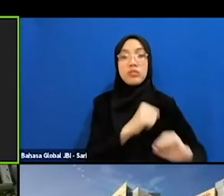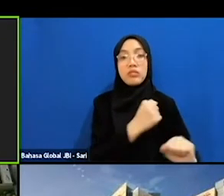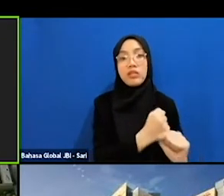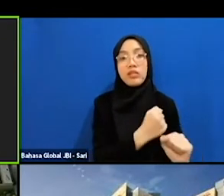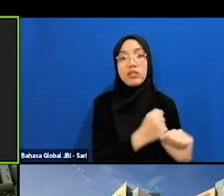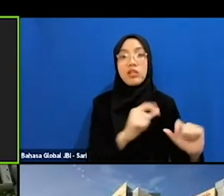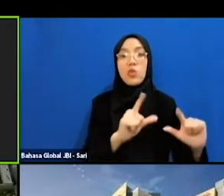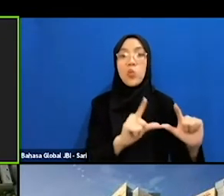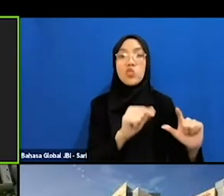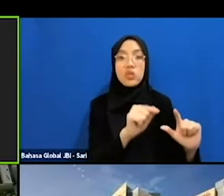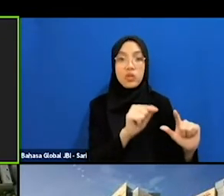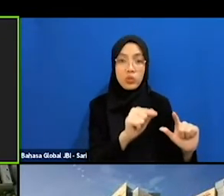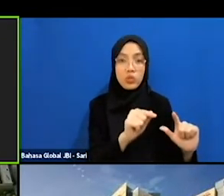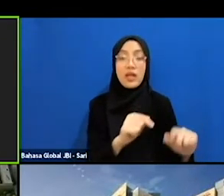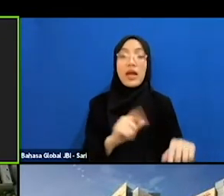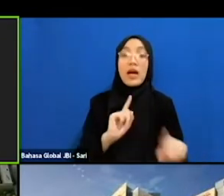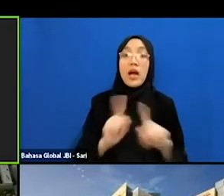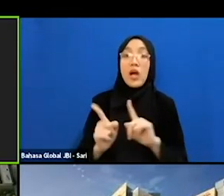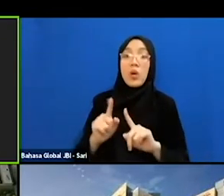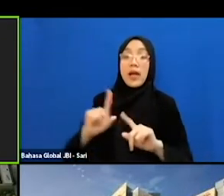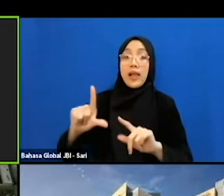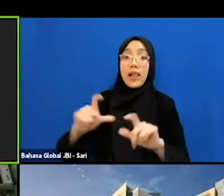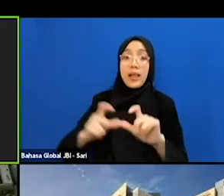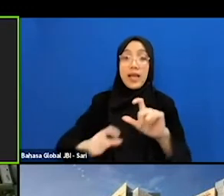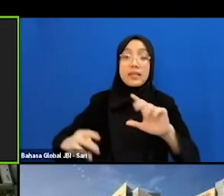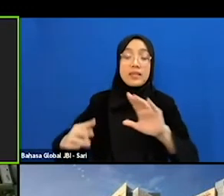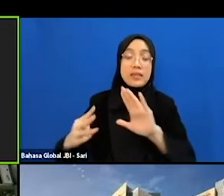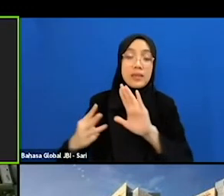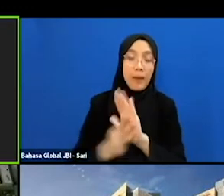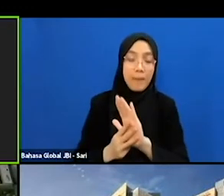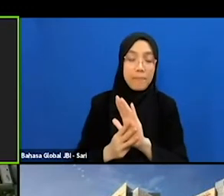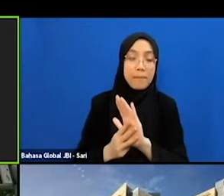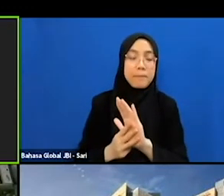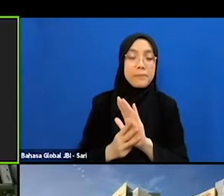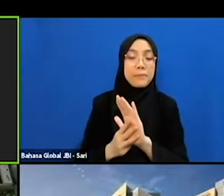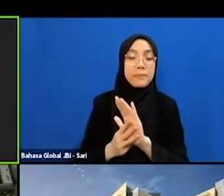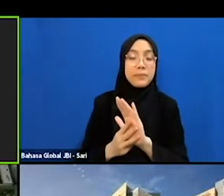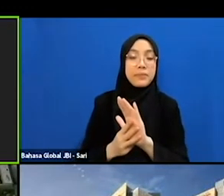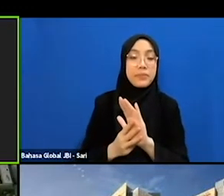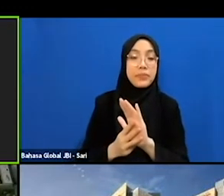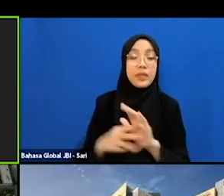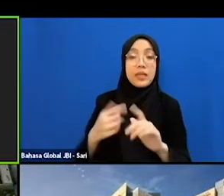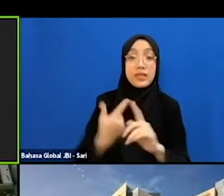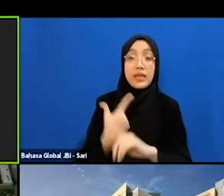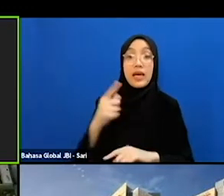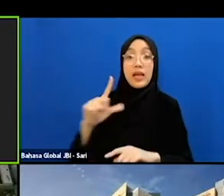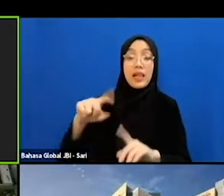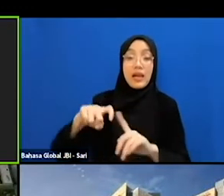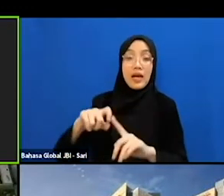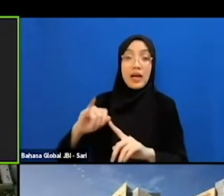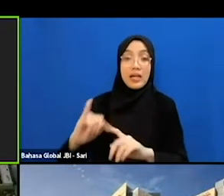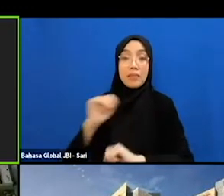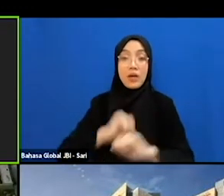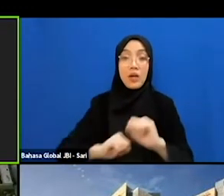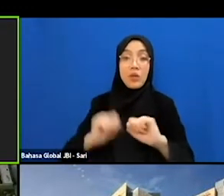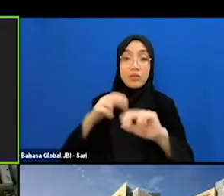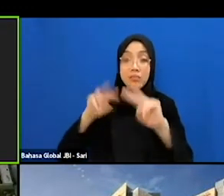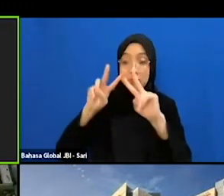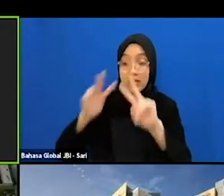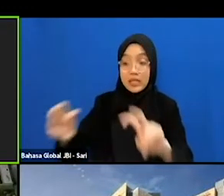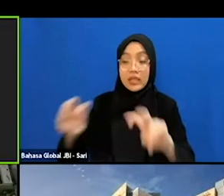sisi LSM eh YLKI biasanya juga melakukan penelitian-penelitian